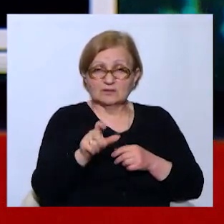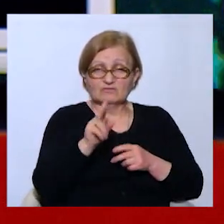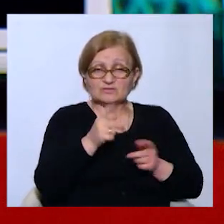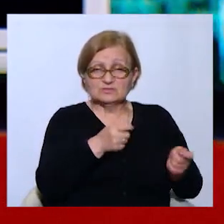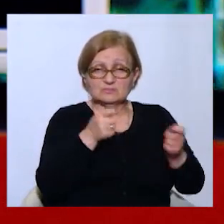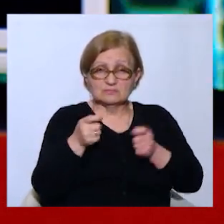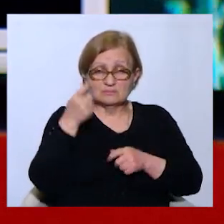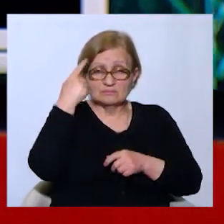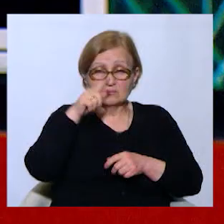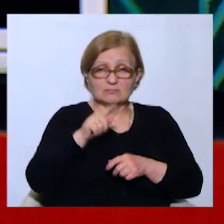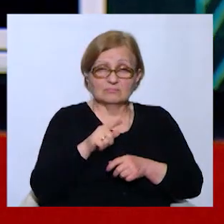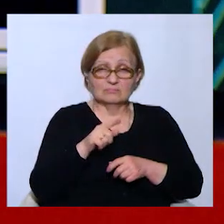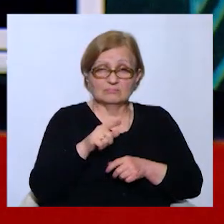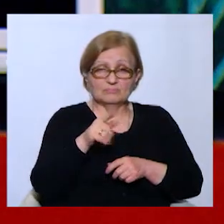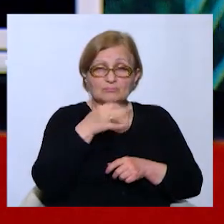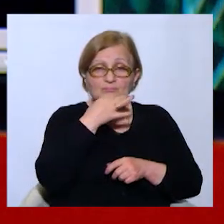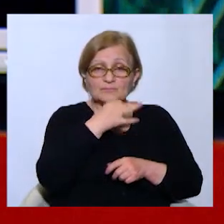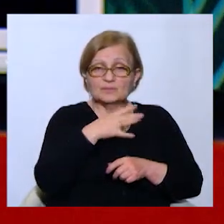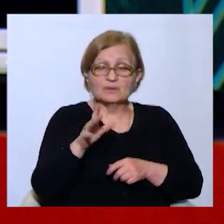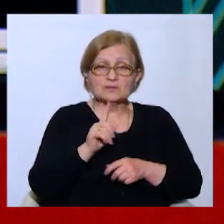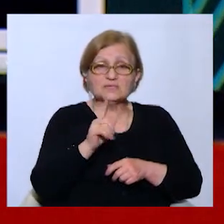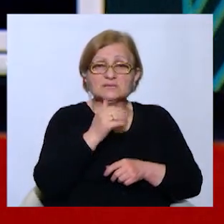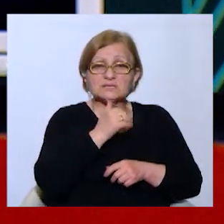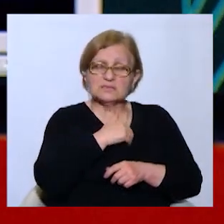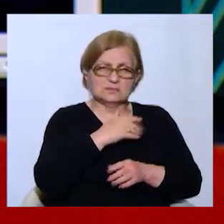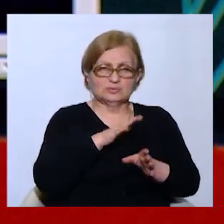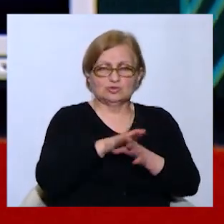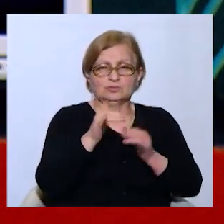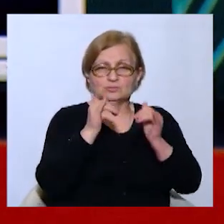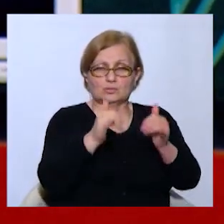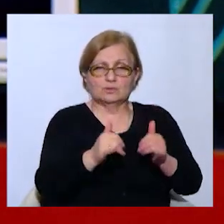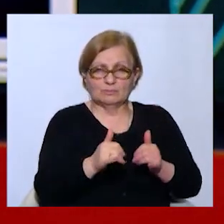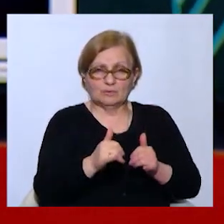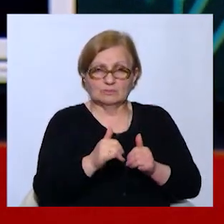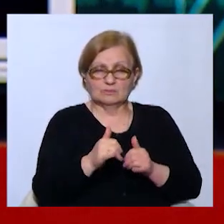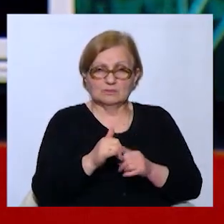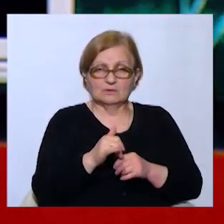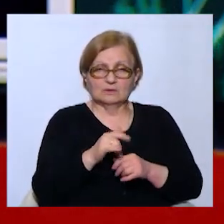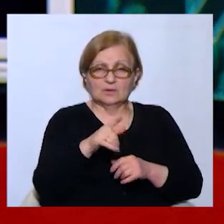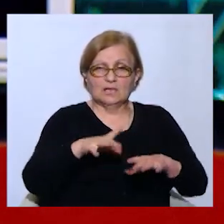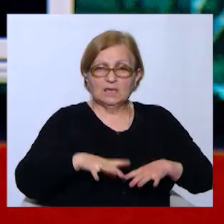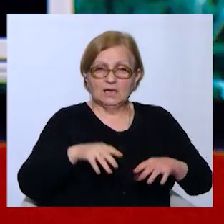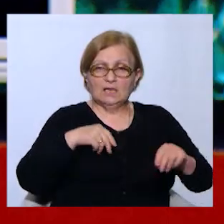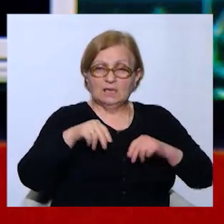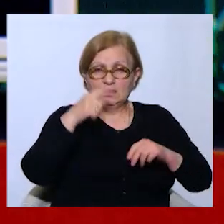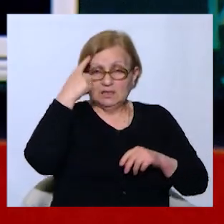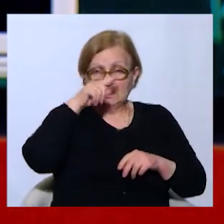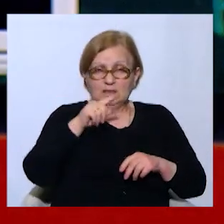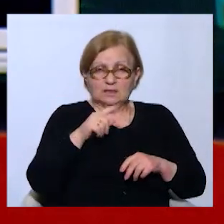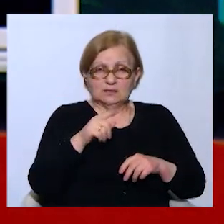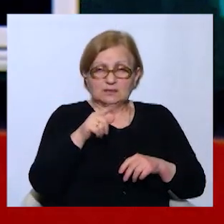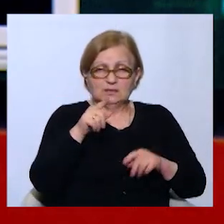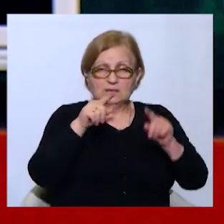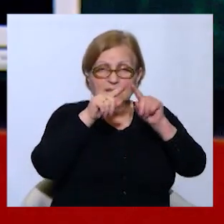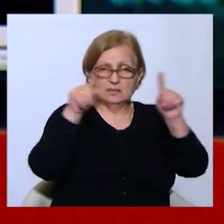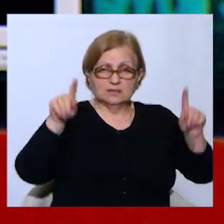ჭადრაკი გამოიგონა, უთხრა, რომ ნებისმიერი სურვილი, რასაც მეტყვე, შეგისრულებო. და ამ ჭადრაკის გამომგონებელმა უთხრა, რომ ჭადრაკის დაფაზე